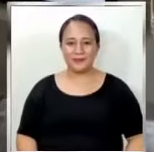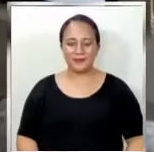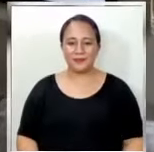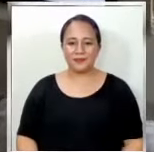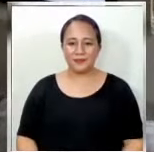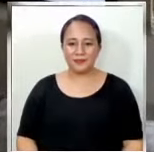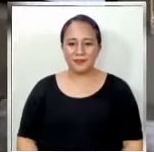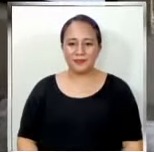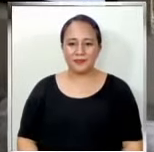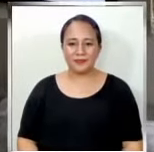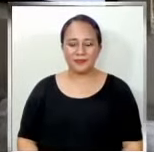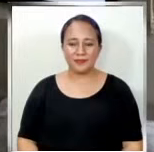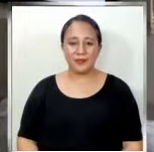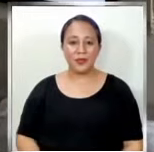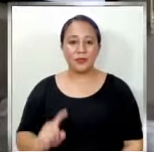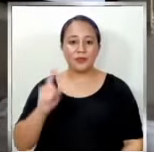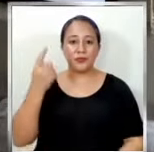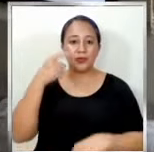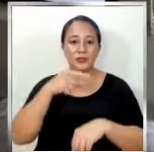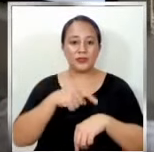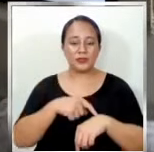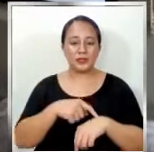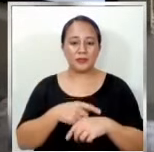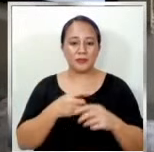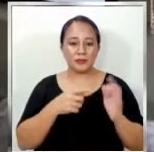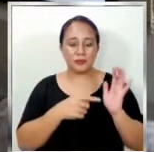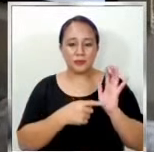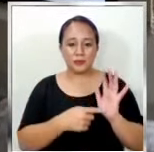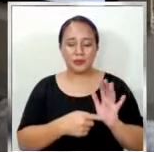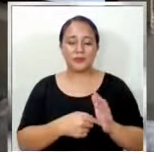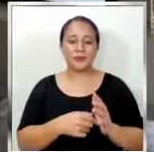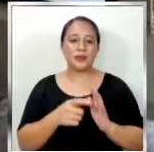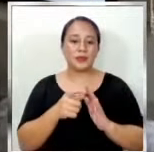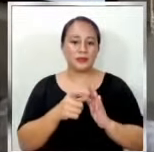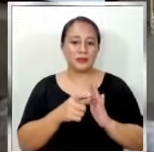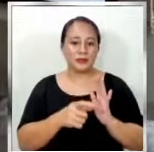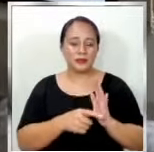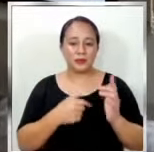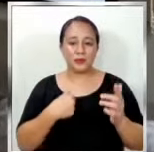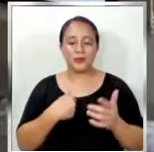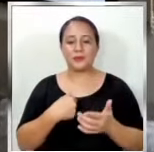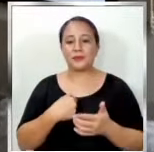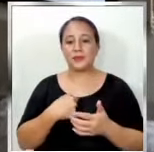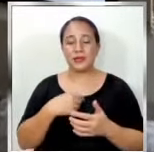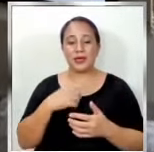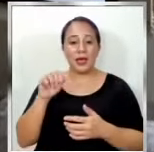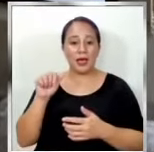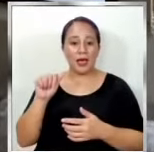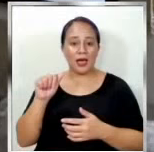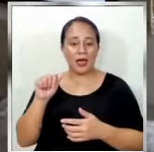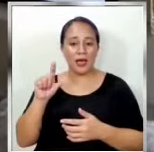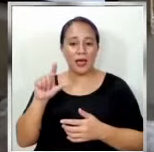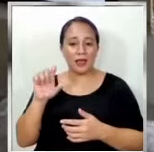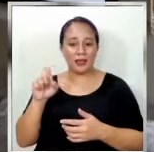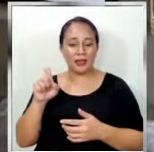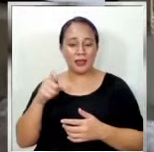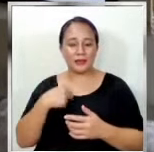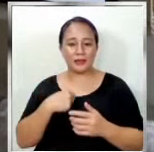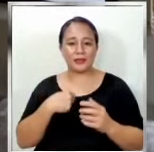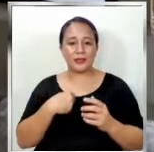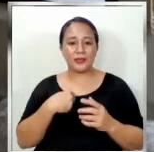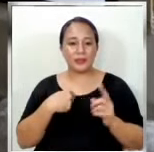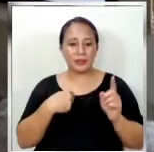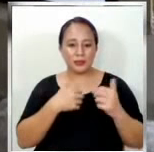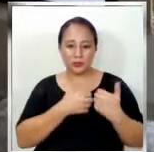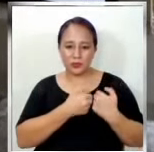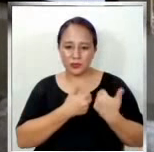For the first time, ipinasilip ni Legal Wife star Alice Dixon ang kanyang forever sa isang sweet Instagram post. At bukod sa